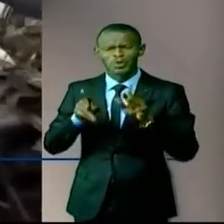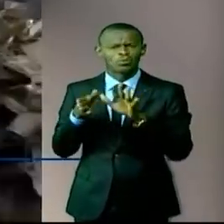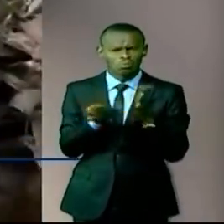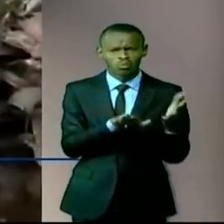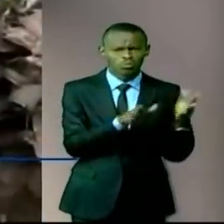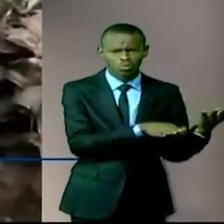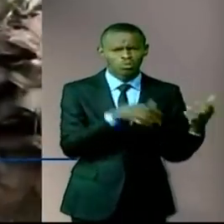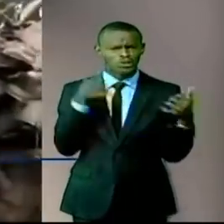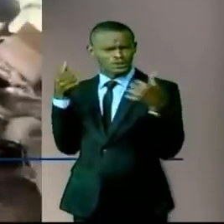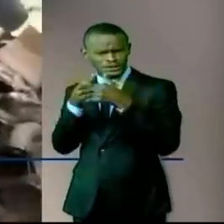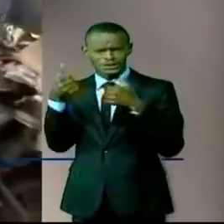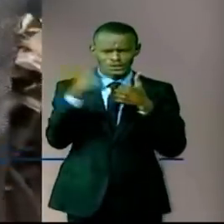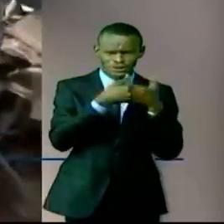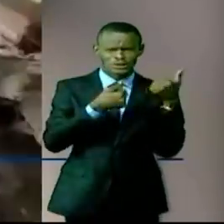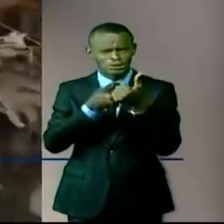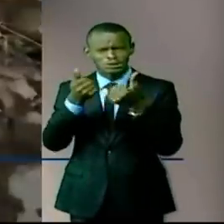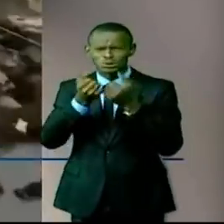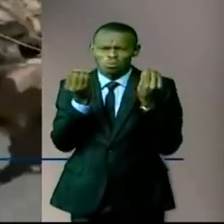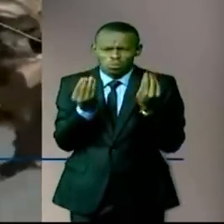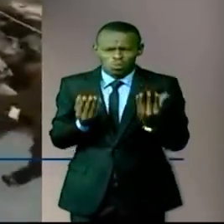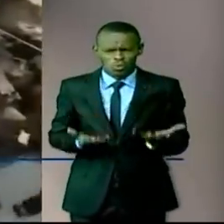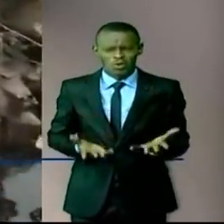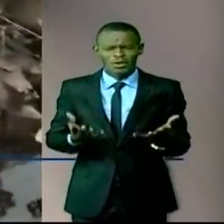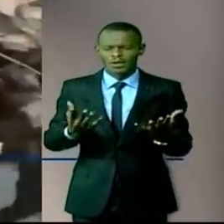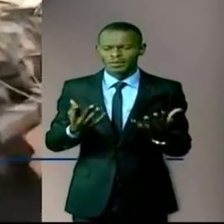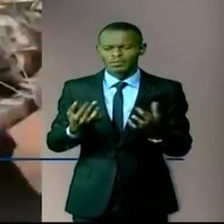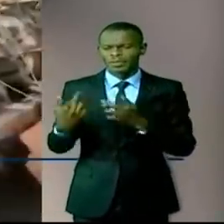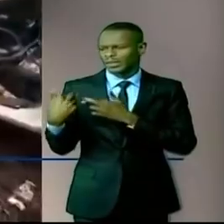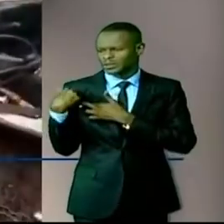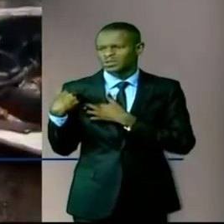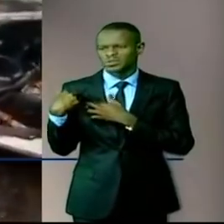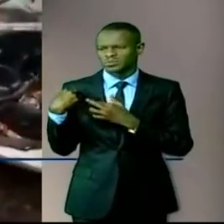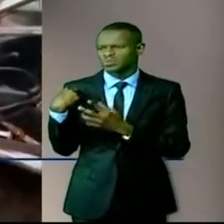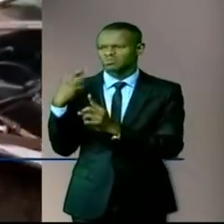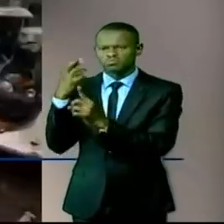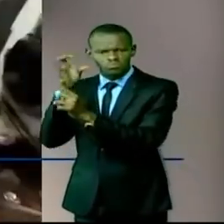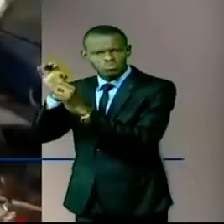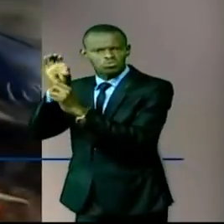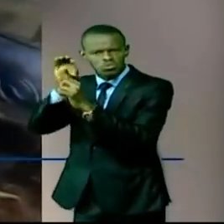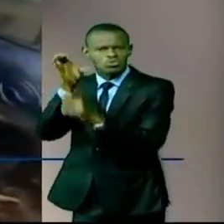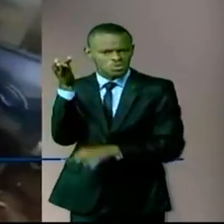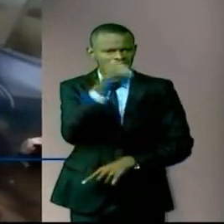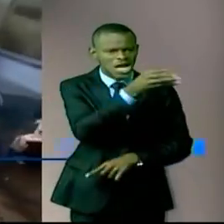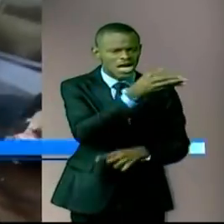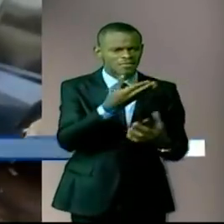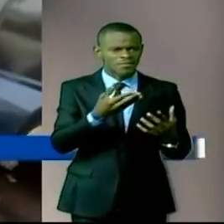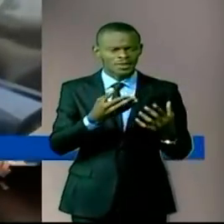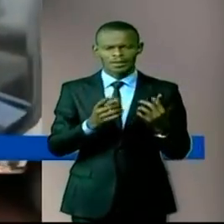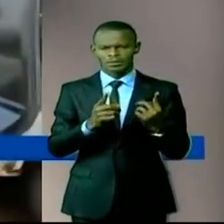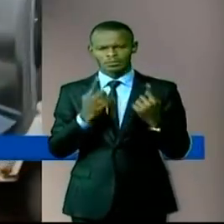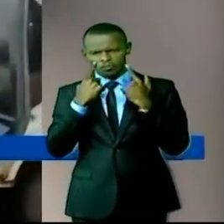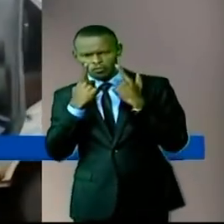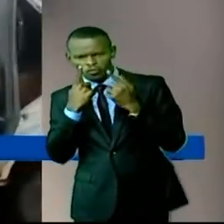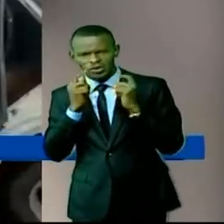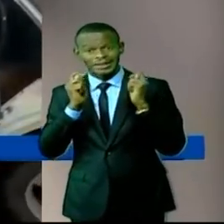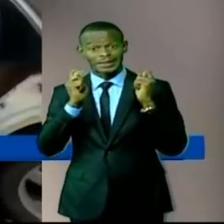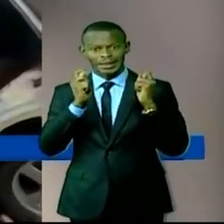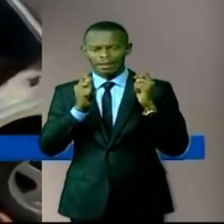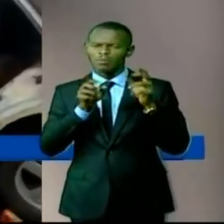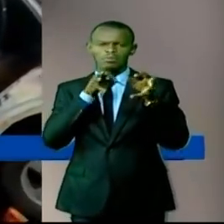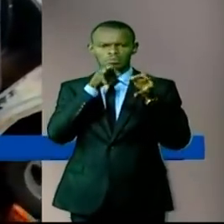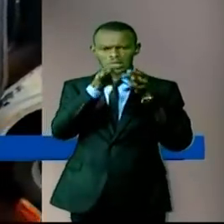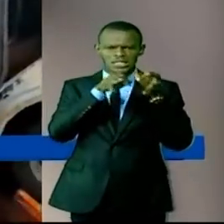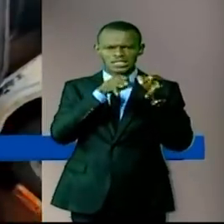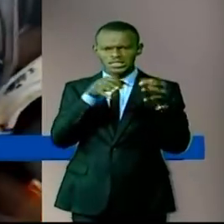sinon les responsabilités sont partagées en pareilles circonstances. À en croire certains témoignages, certes l'accident est